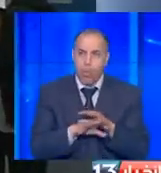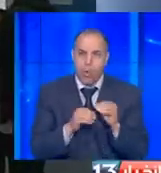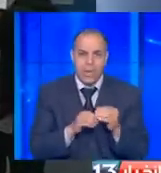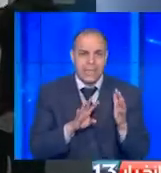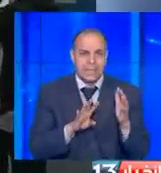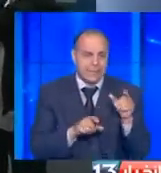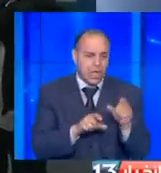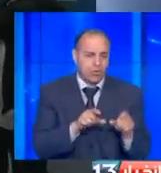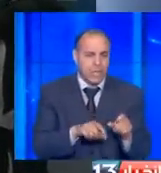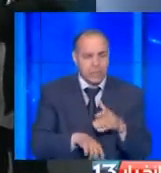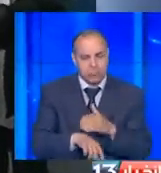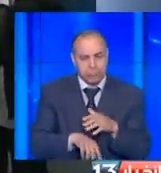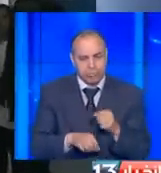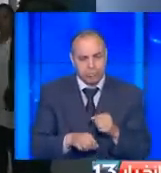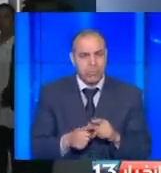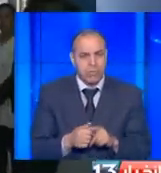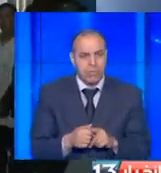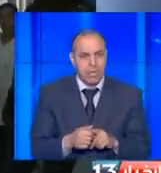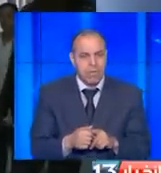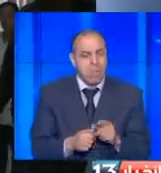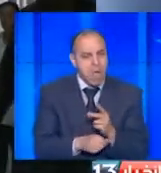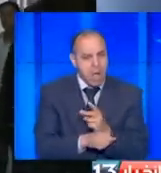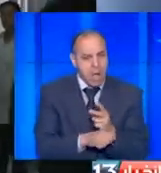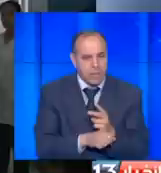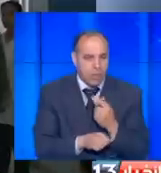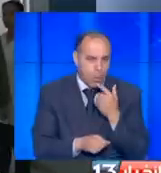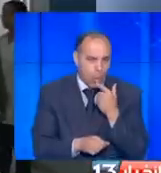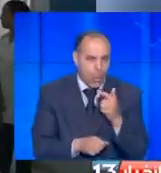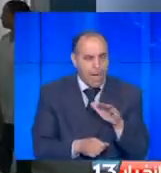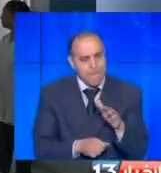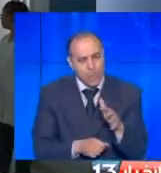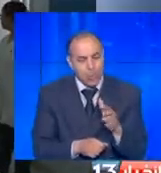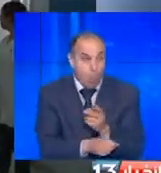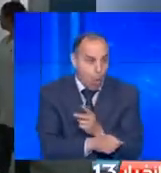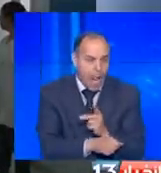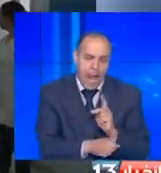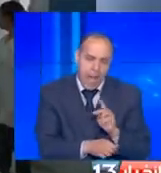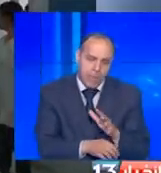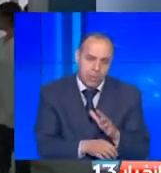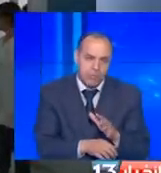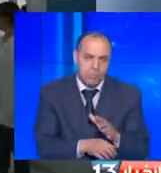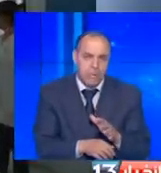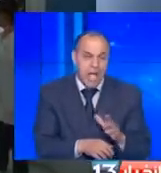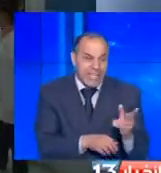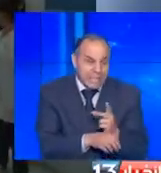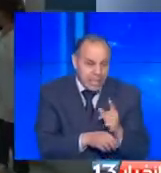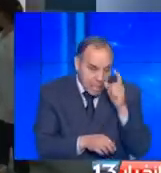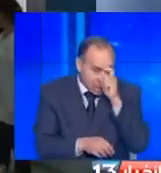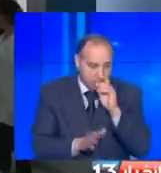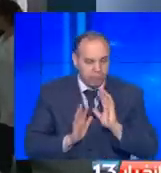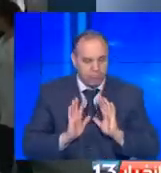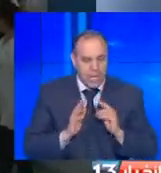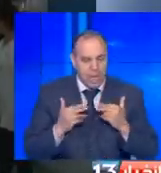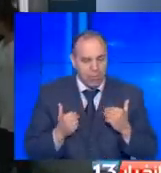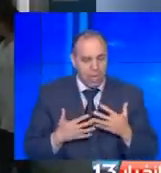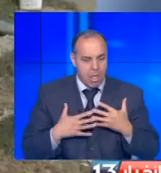9 حالات إصابة، كانت درجة الخطورة نحب نقول متوسطة، ما كانتش حالات حرجة قصوى